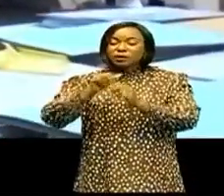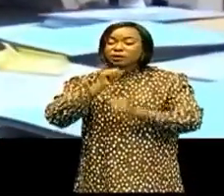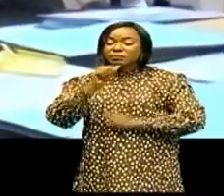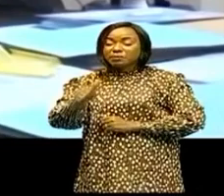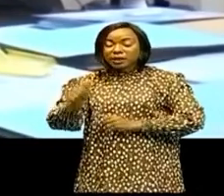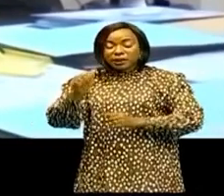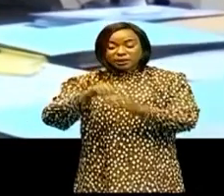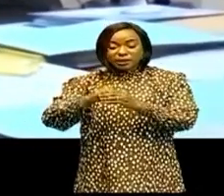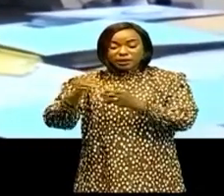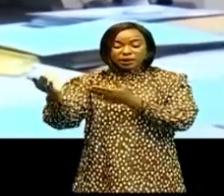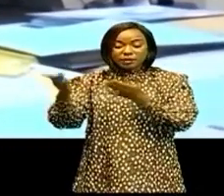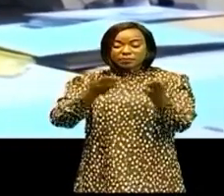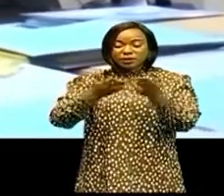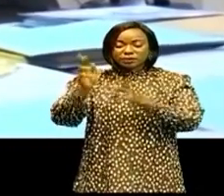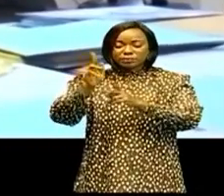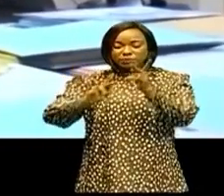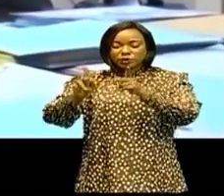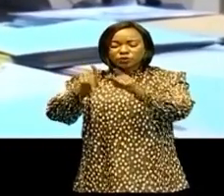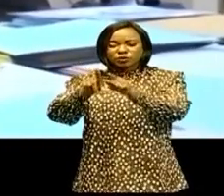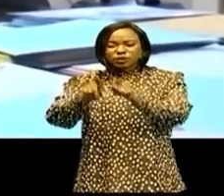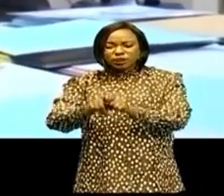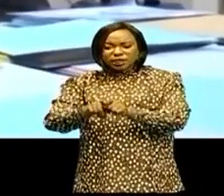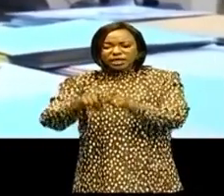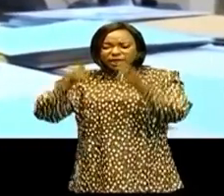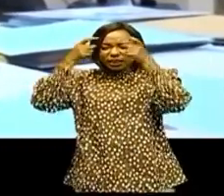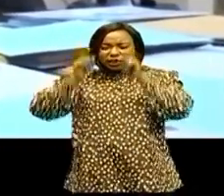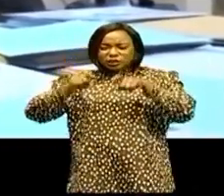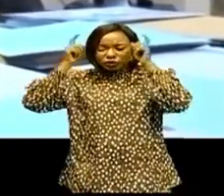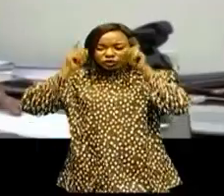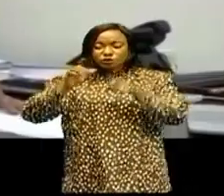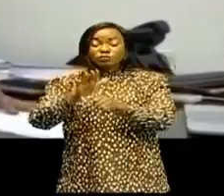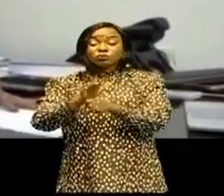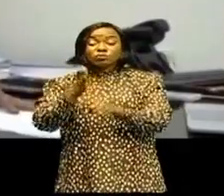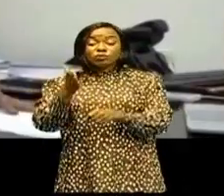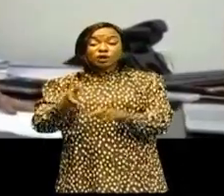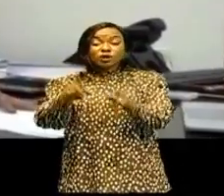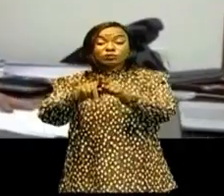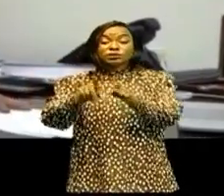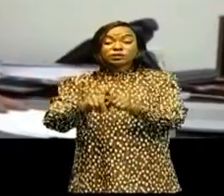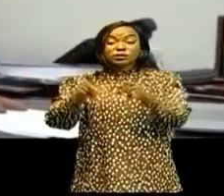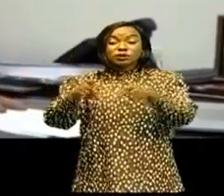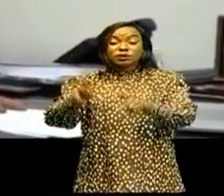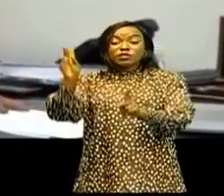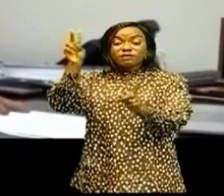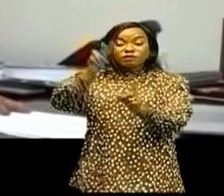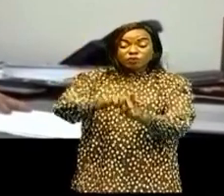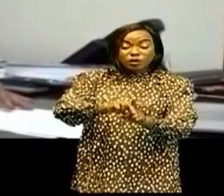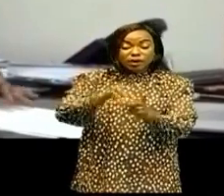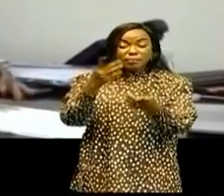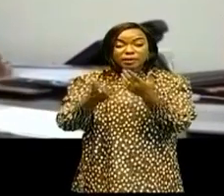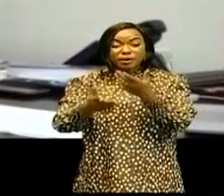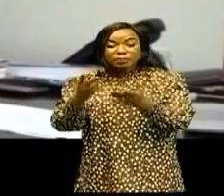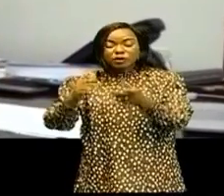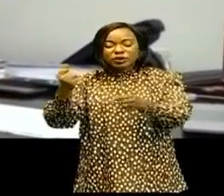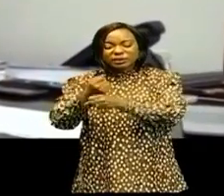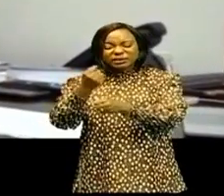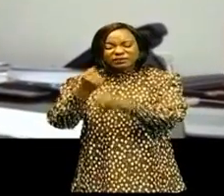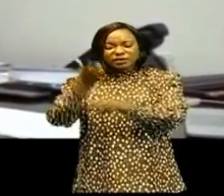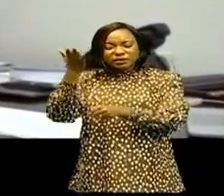public. Plusieurs clauses de ces mêmes contrats sont aussi délibérément violées dans la